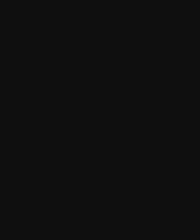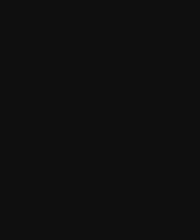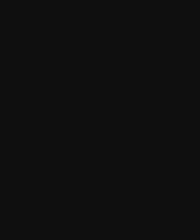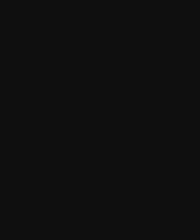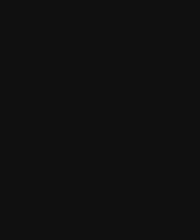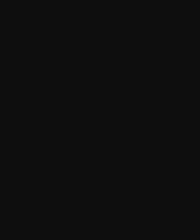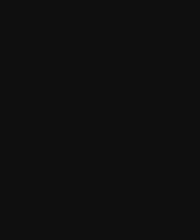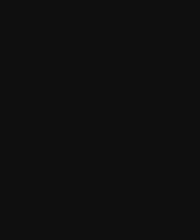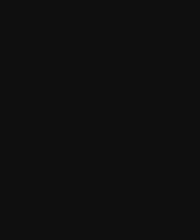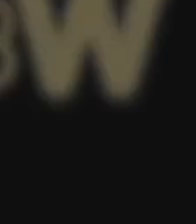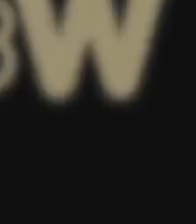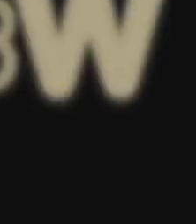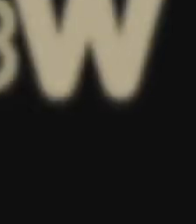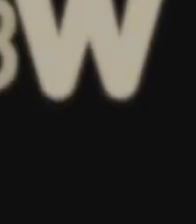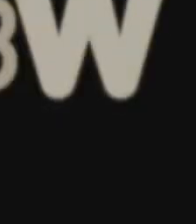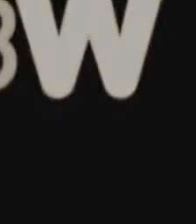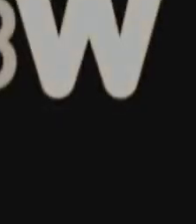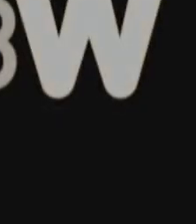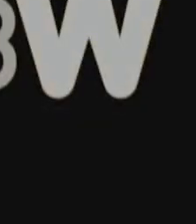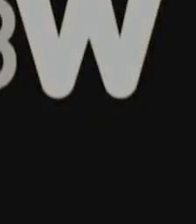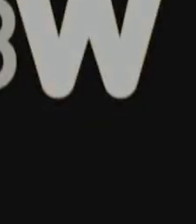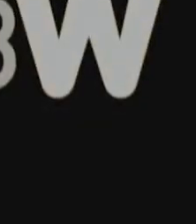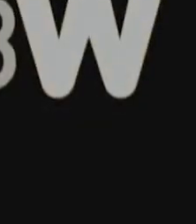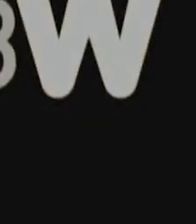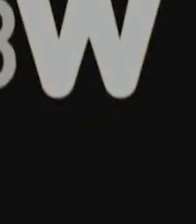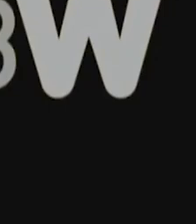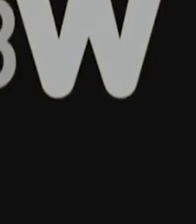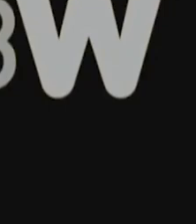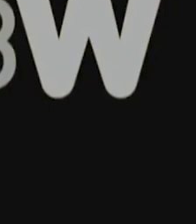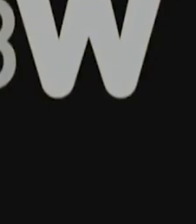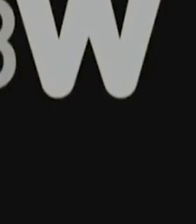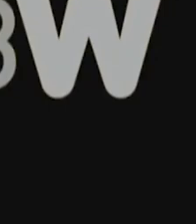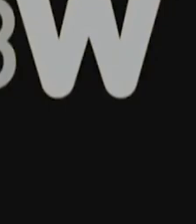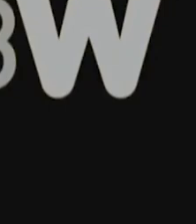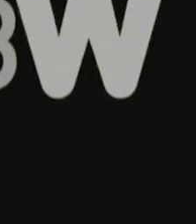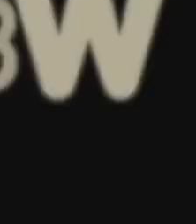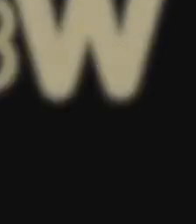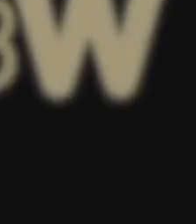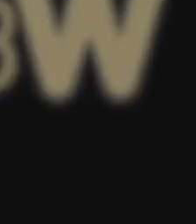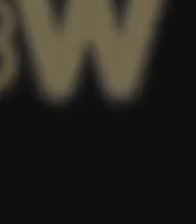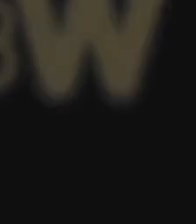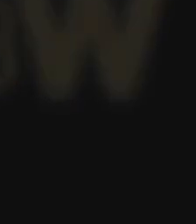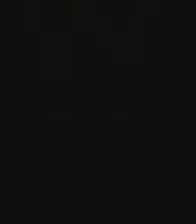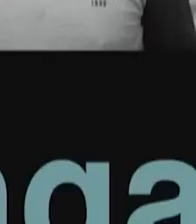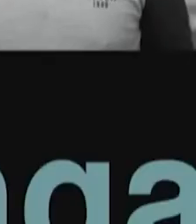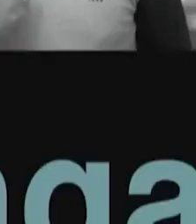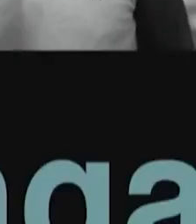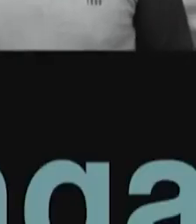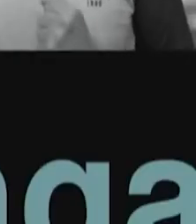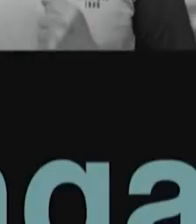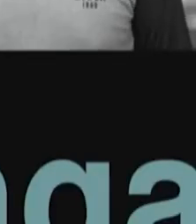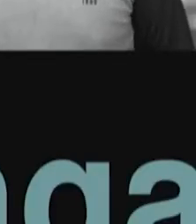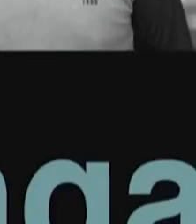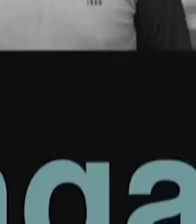Hai Jelly hari genggam 3 wajib wajib Iman wajib amalan wajib imut